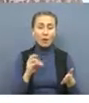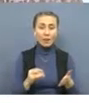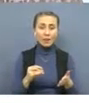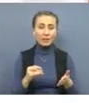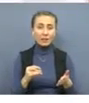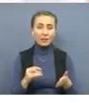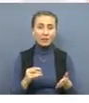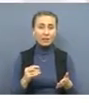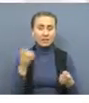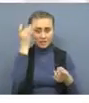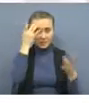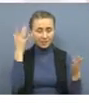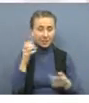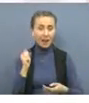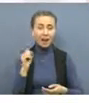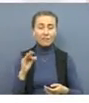автора.